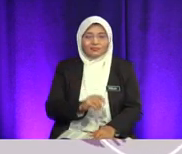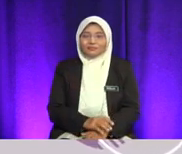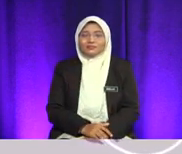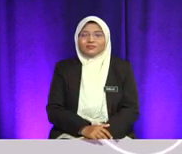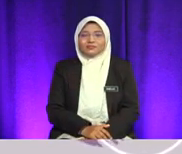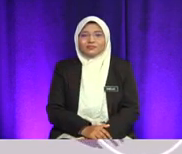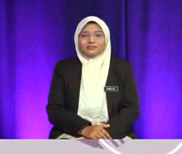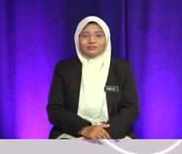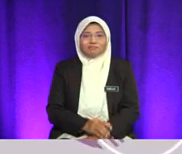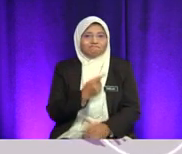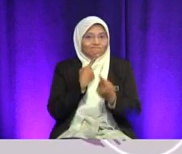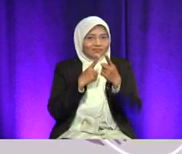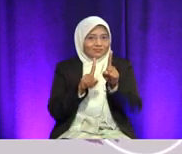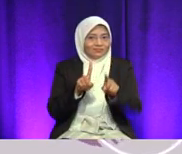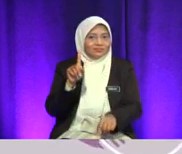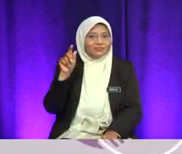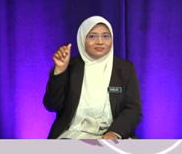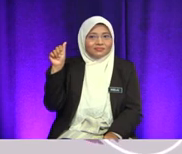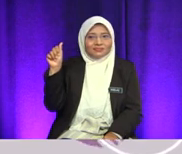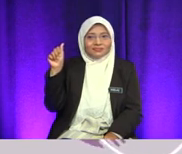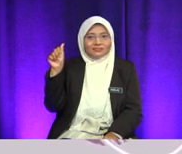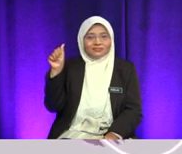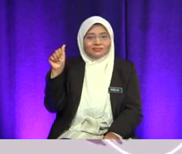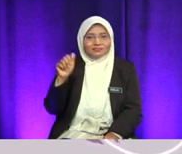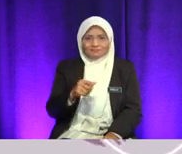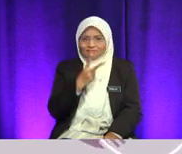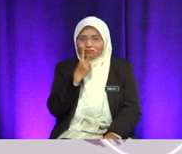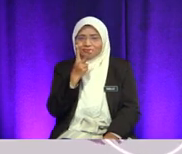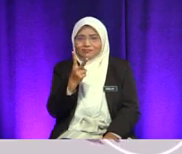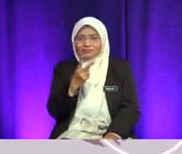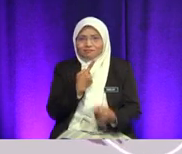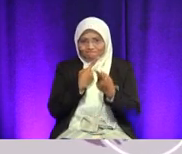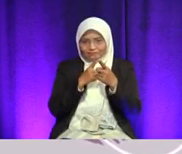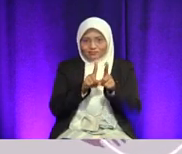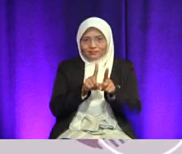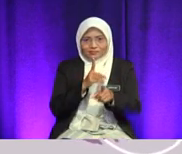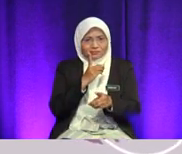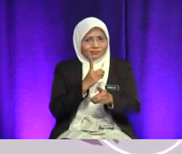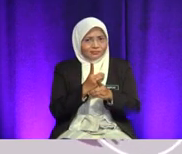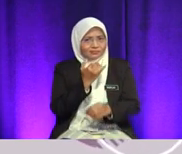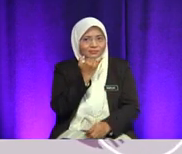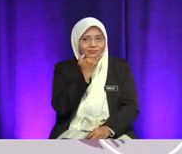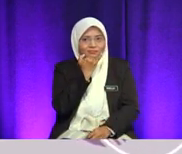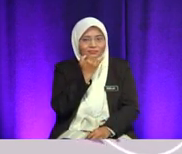ialah Bebas Merdeka jadi kita lihat untuk jawaban ini